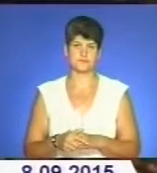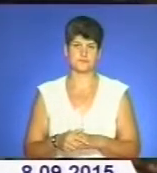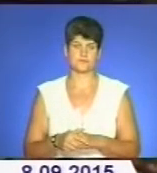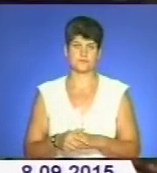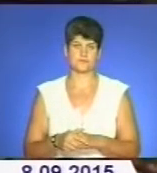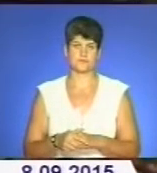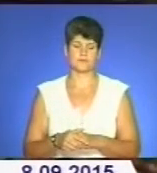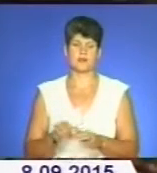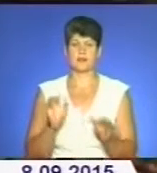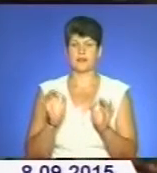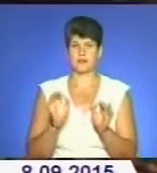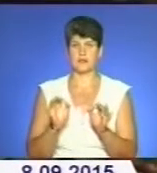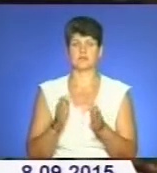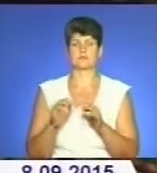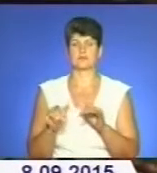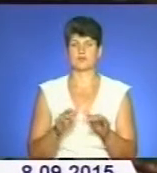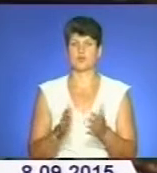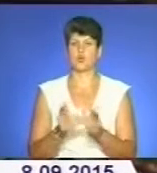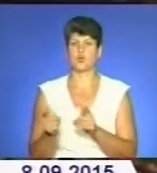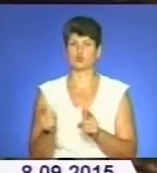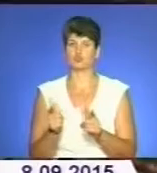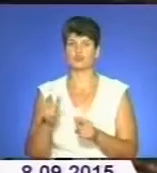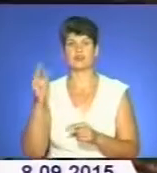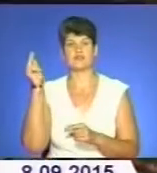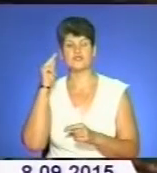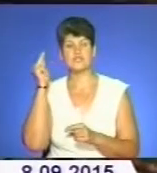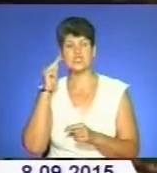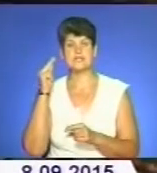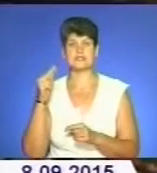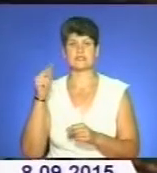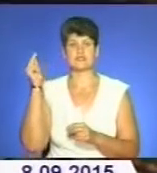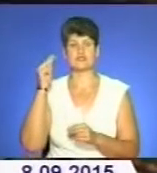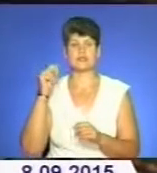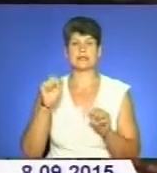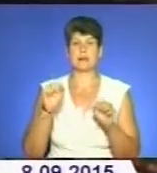Належним чином готуйтеся, вчіться, вивчайте право,